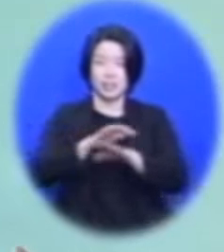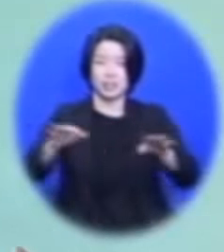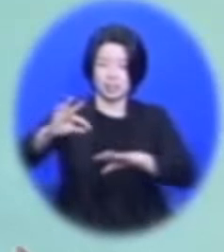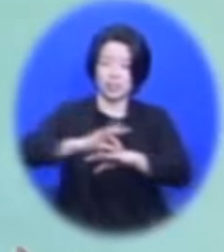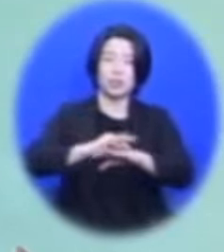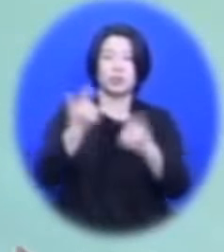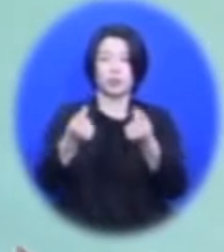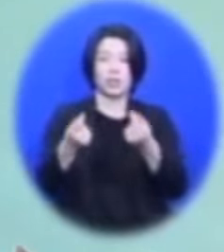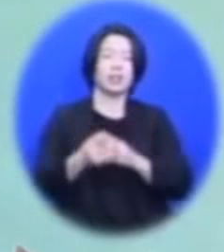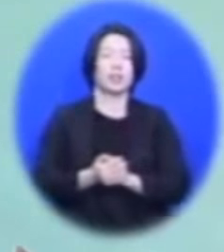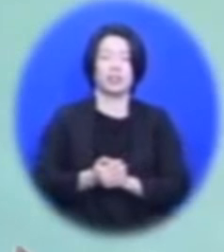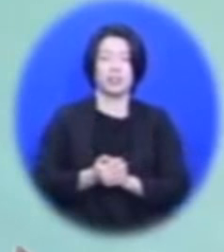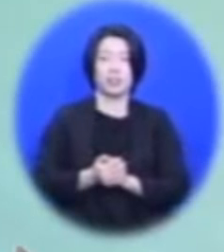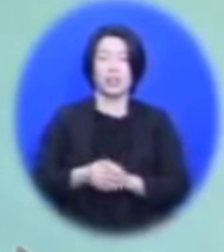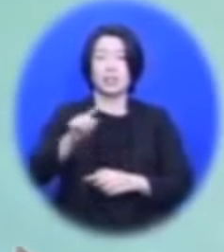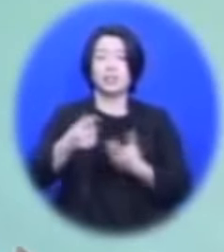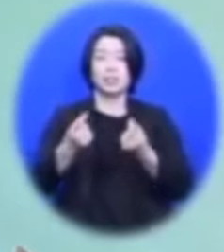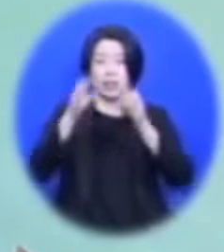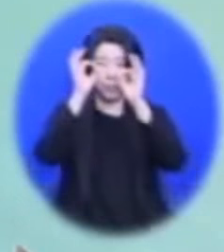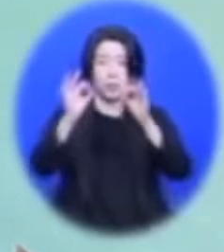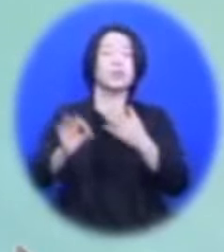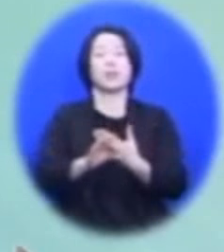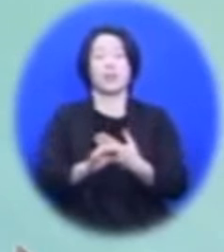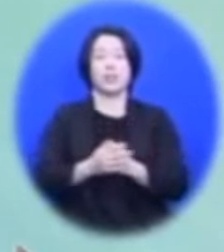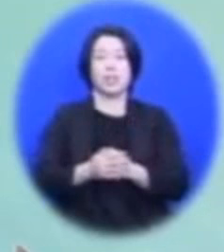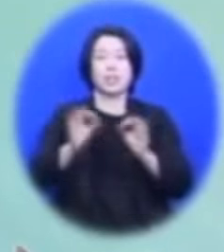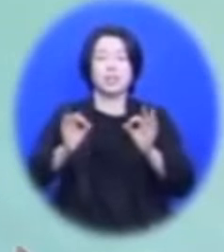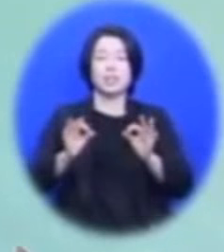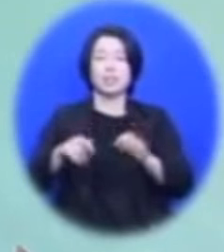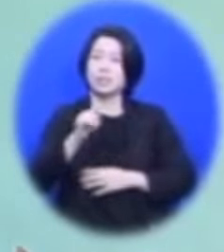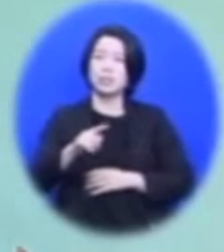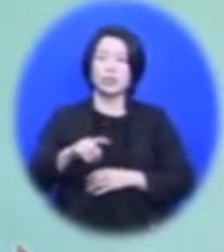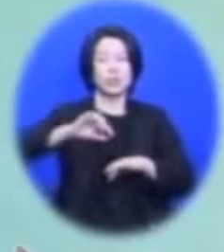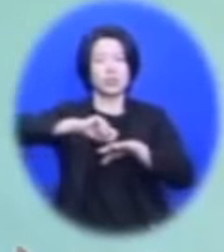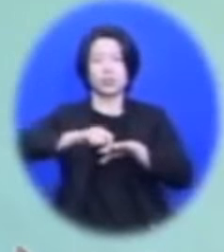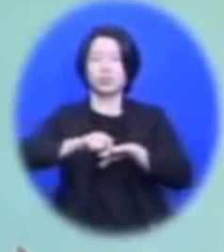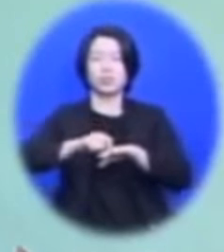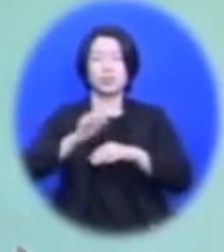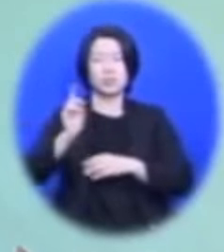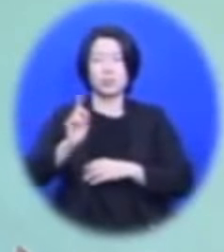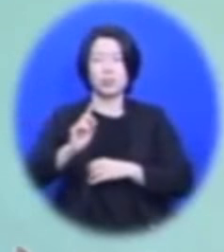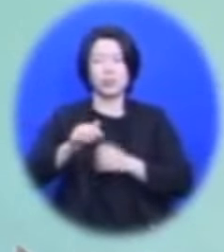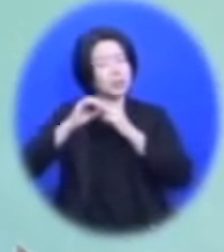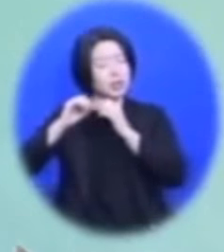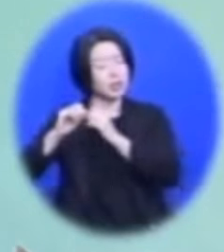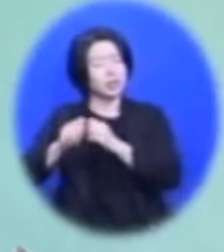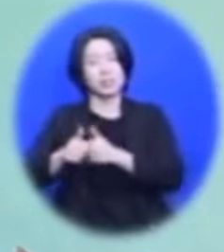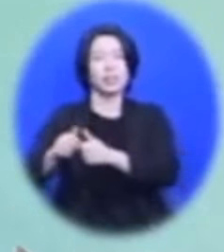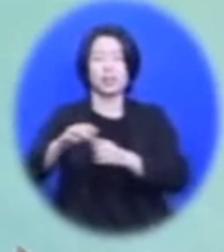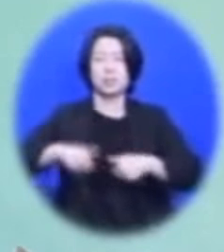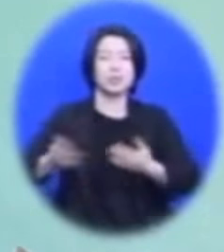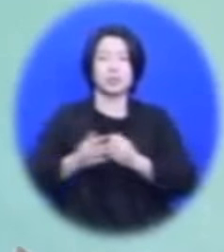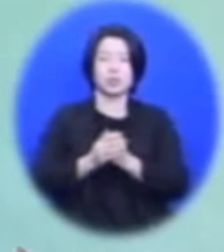마찬가지입니다. 그렇게 보이면 이제는 뭐 그거 굳이 연연할 필요가 없는 거죠. 보이는데 뭐 도로